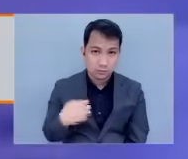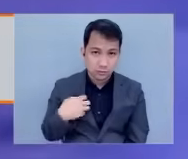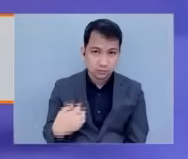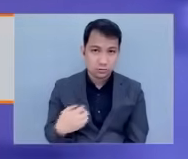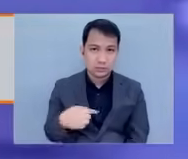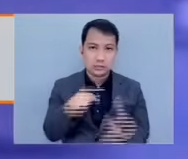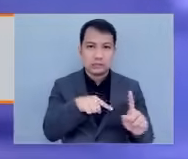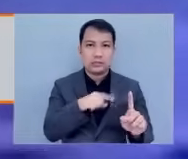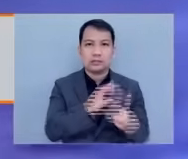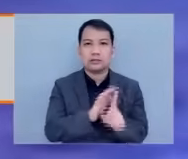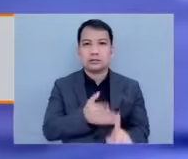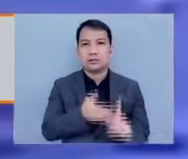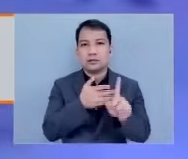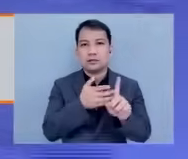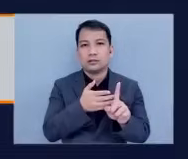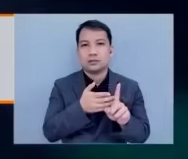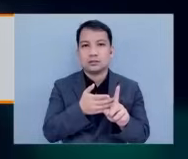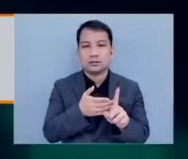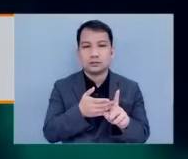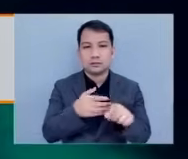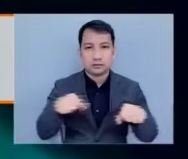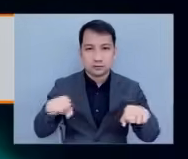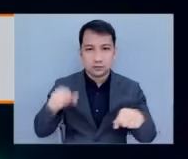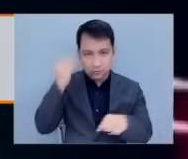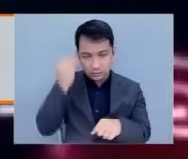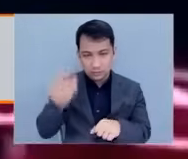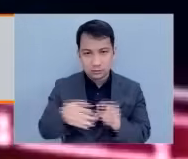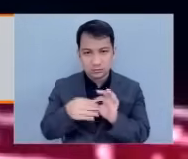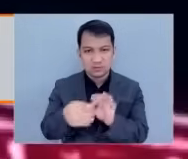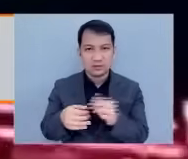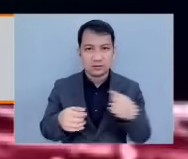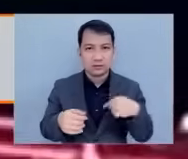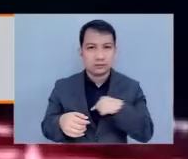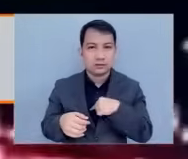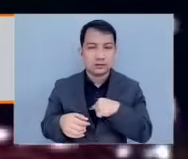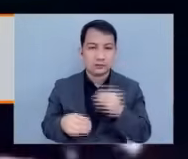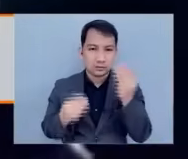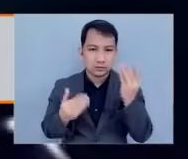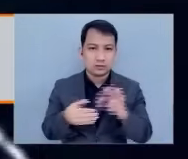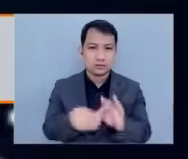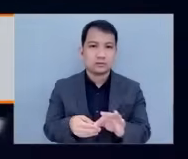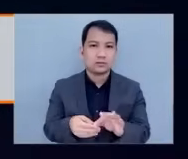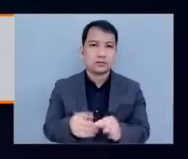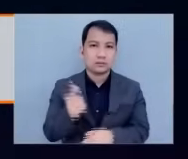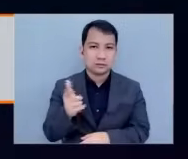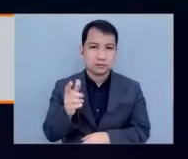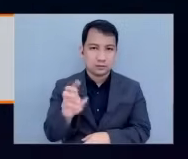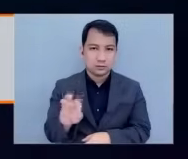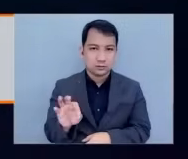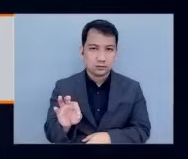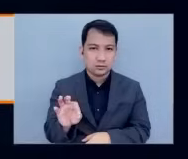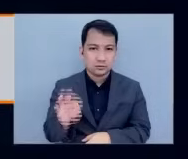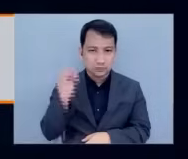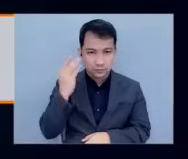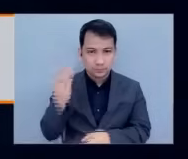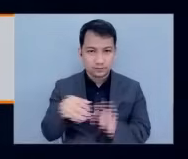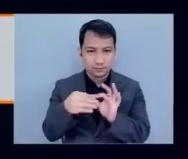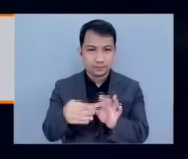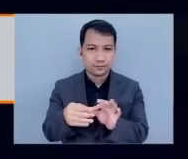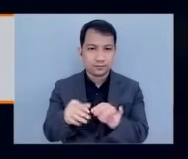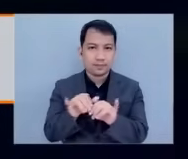magnanakaw talaga ang riding in tandem. Katunayan, nitong Enero 29, nasapol din ang mga suspect sa parehong